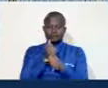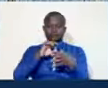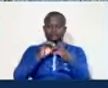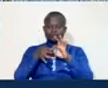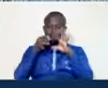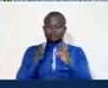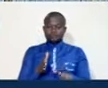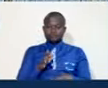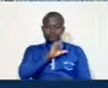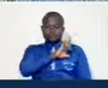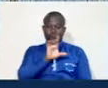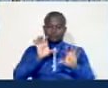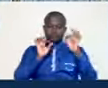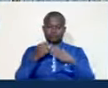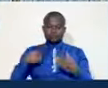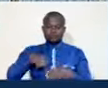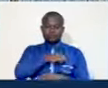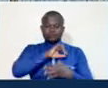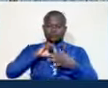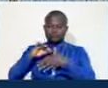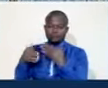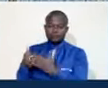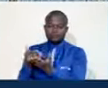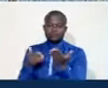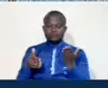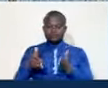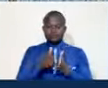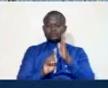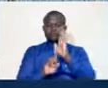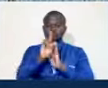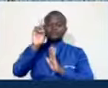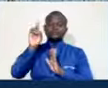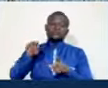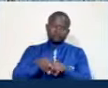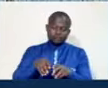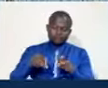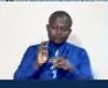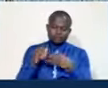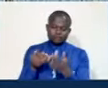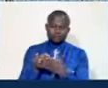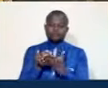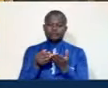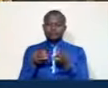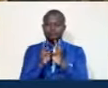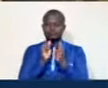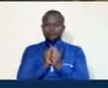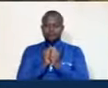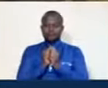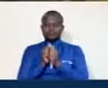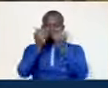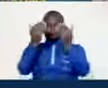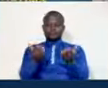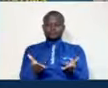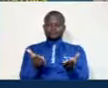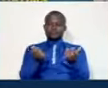bafatanyabikorwa. Ni amahitamo yacu rero kuba bafatanyabikorwa mu nzira y'iterambere ngira ngo ni nako bitwa muri ubwo buryo. Ahazwi nka Car